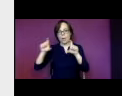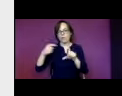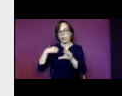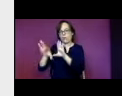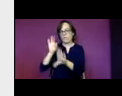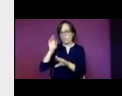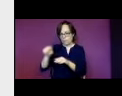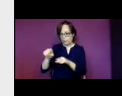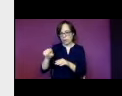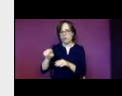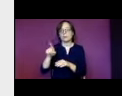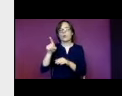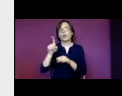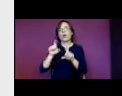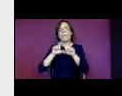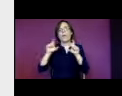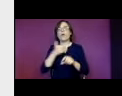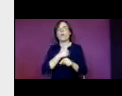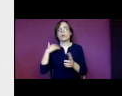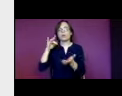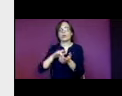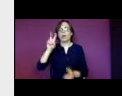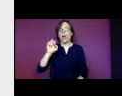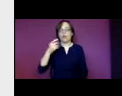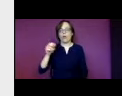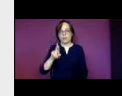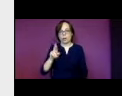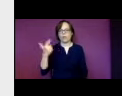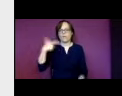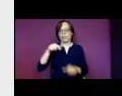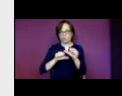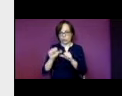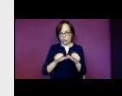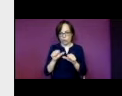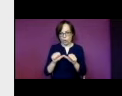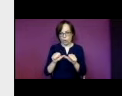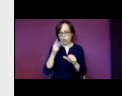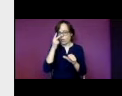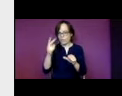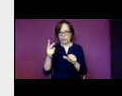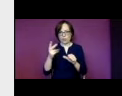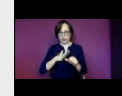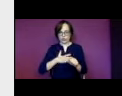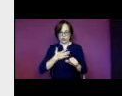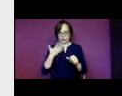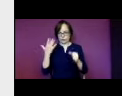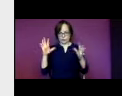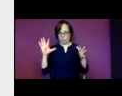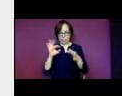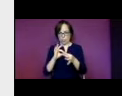jest pawilon polski w Hanowerze w 2000 roku, gdzie tutaj w zasadzie był jakiś przedziwny mariaż właśnie